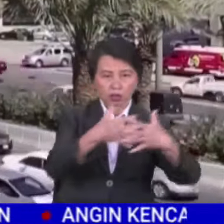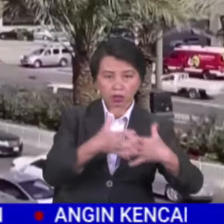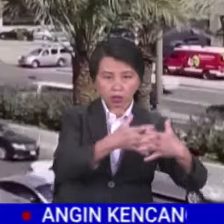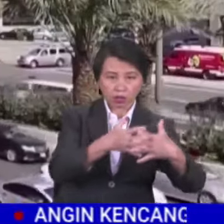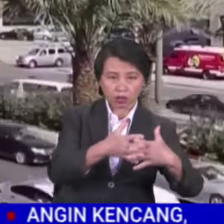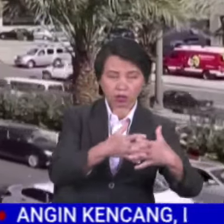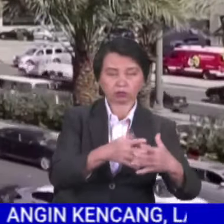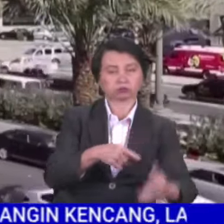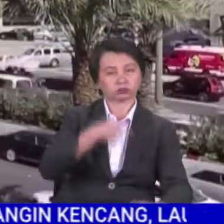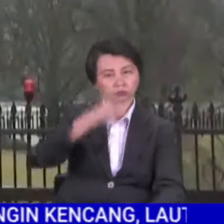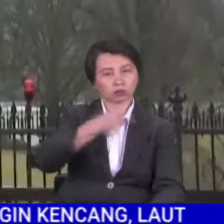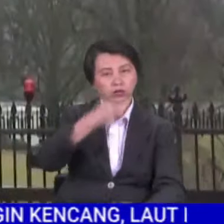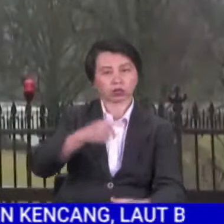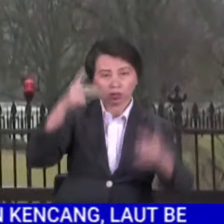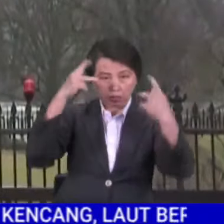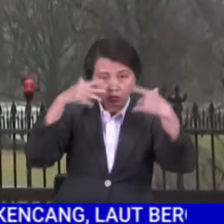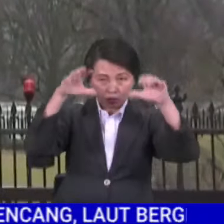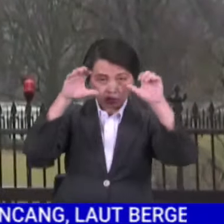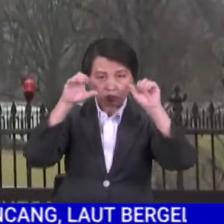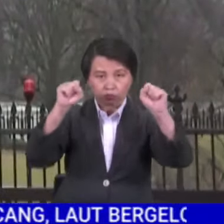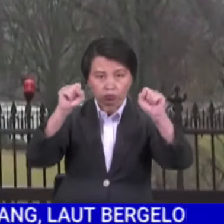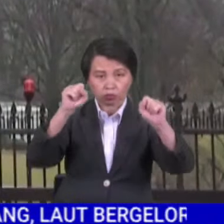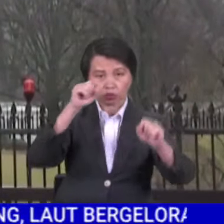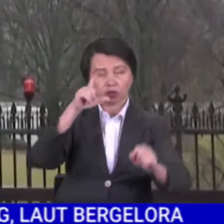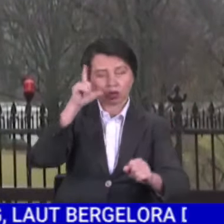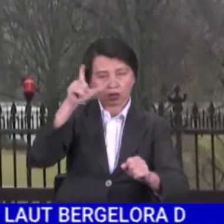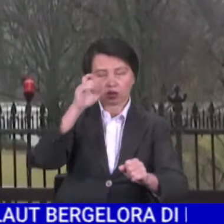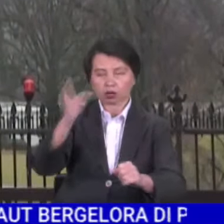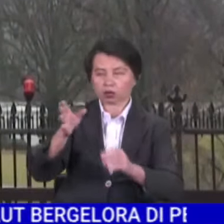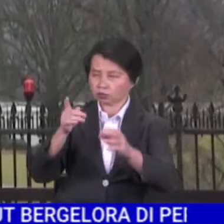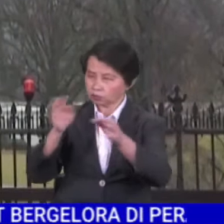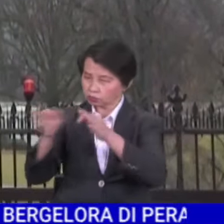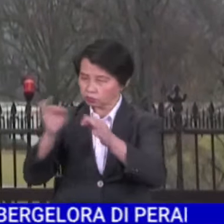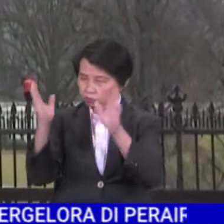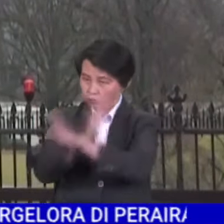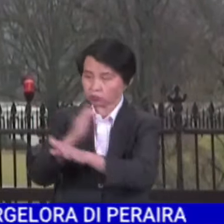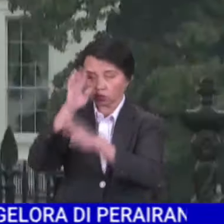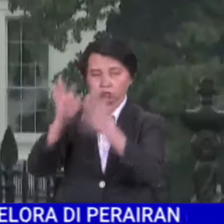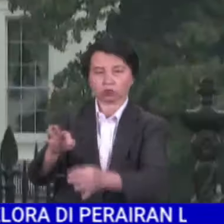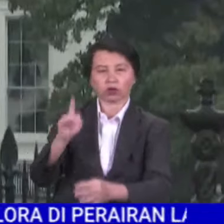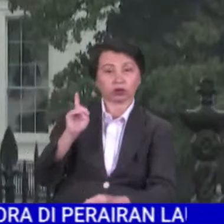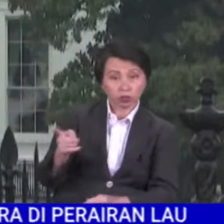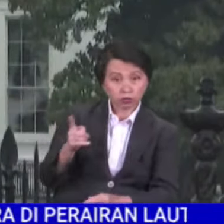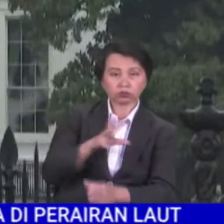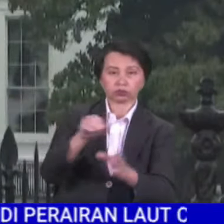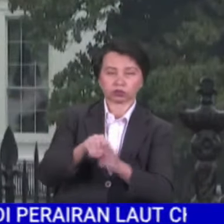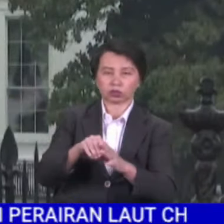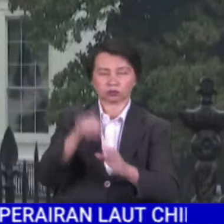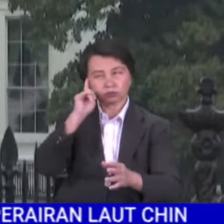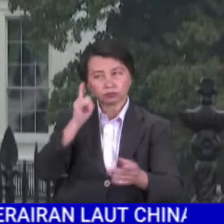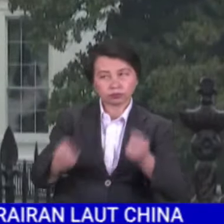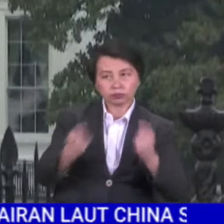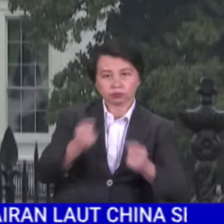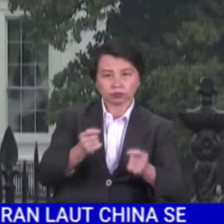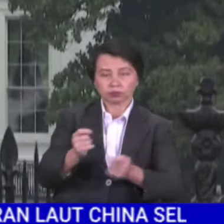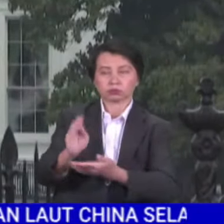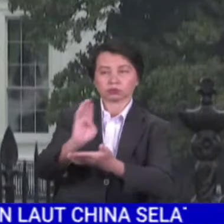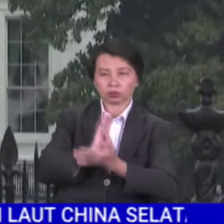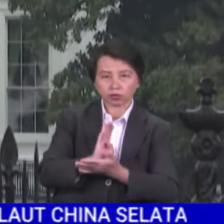Jake Sullivan berkata, Presiden Joe Biden akan memberi tindak balas berhubung keputusan itu termasuk mempertimbang semula